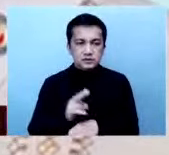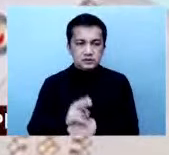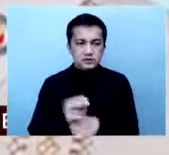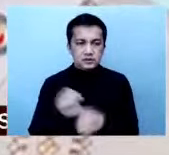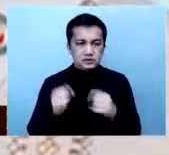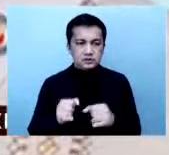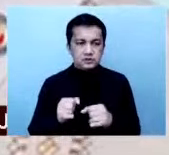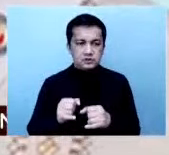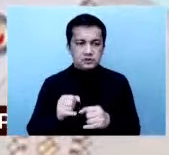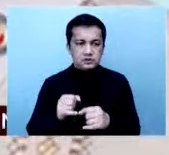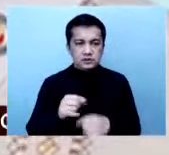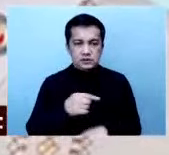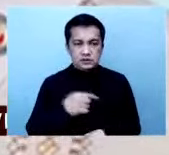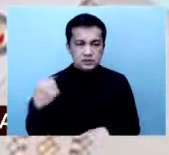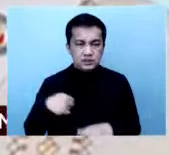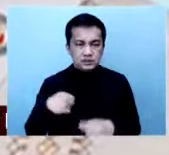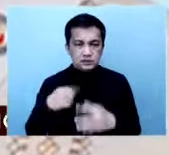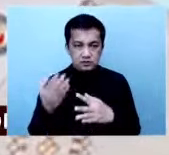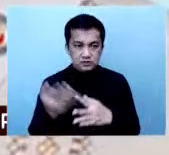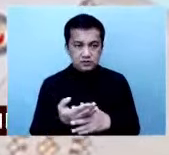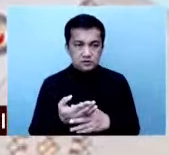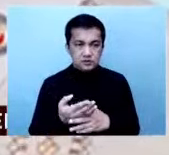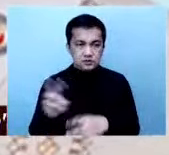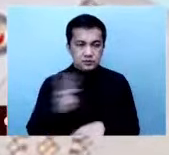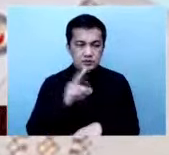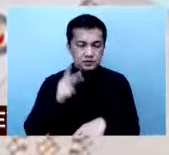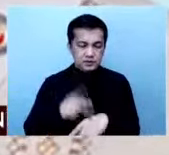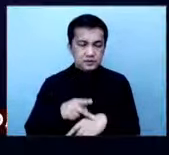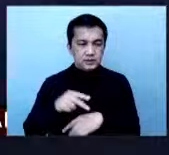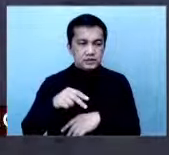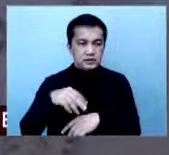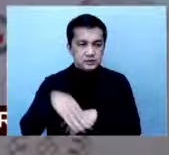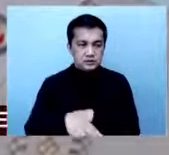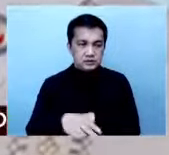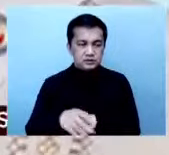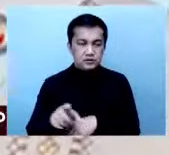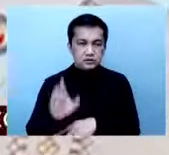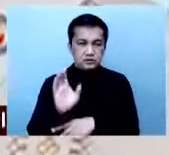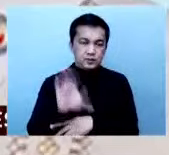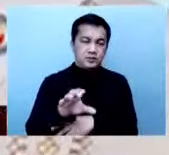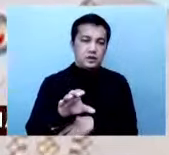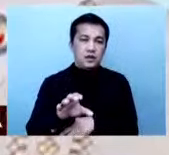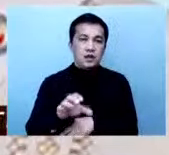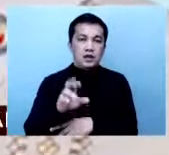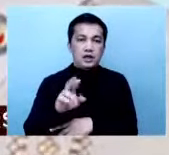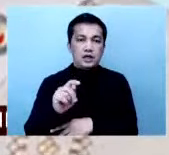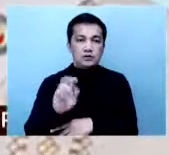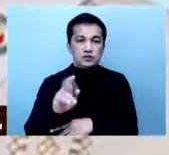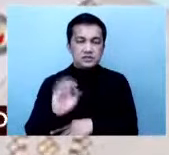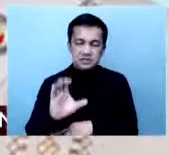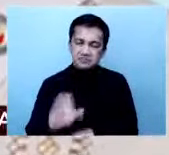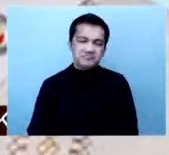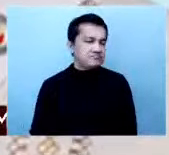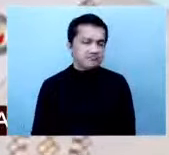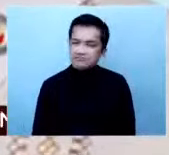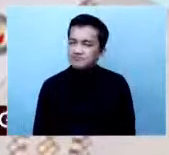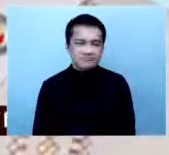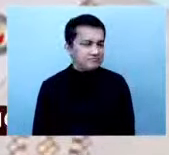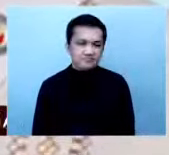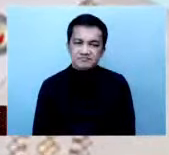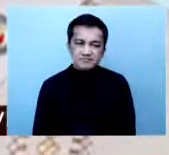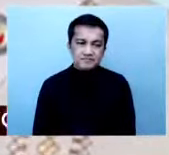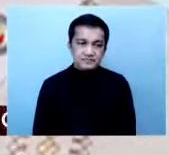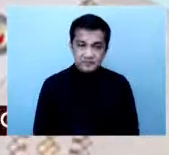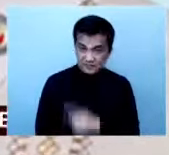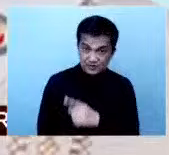pinoprotesta para i-justify nila yyung mandatory rotc pero sa totoo lang ganito na ba yung